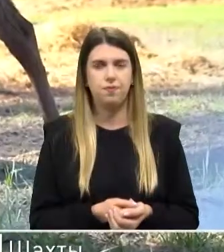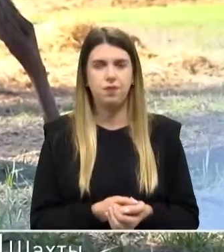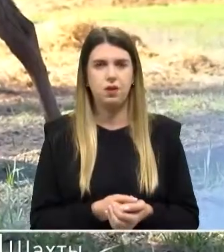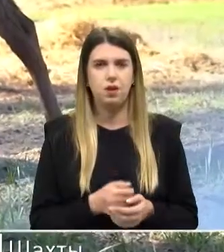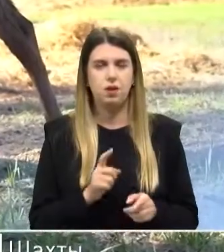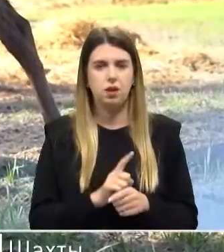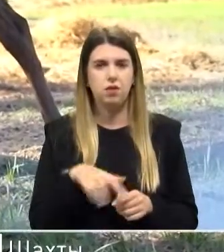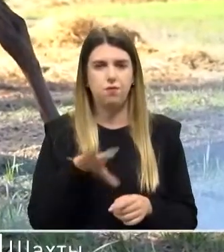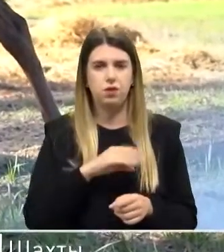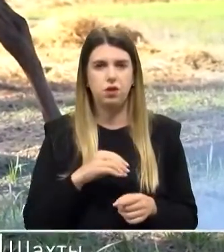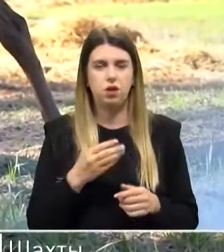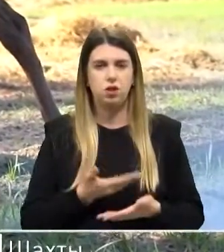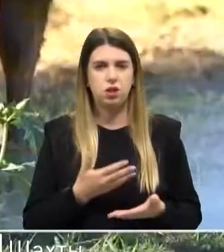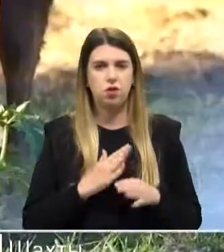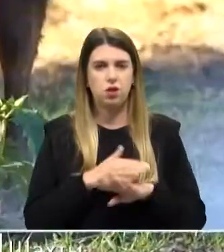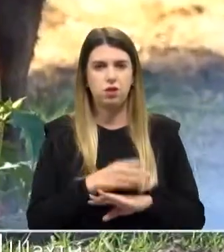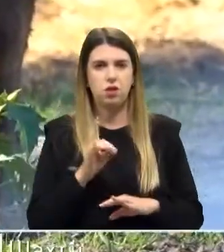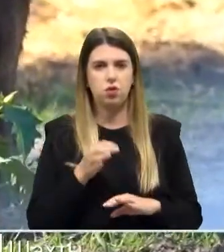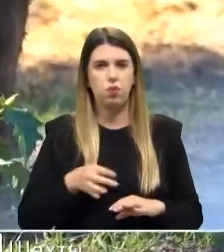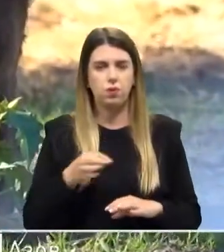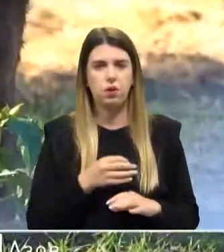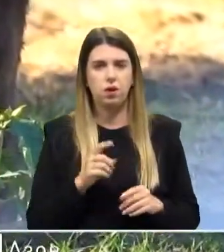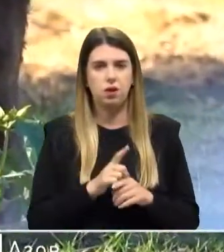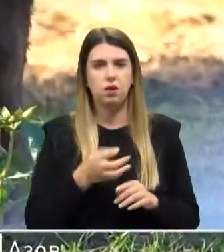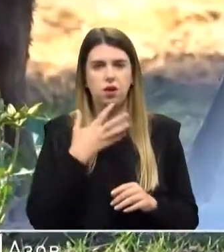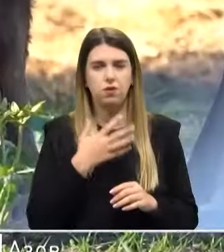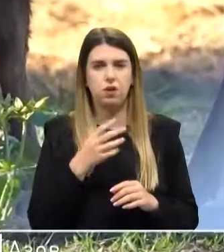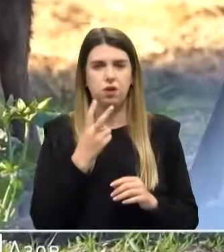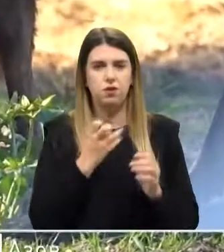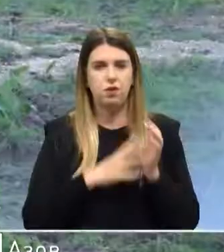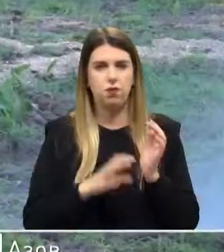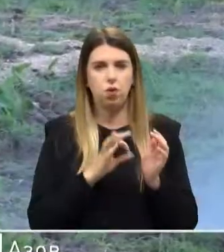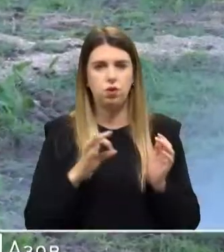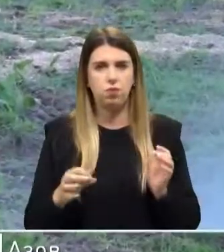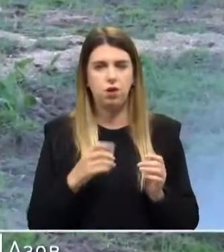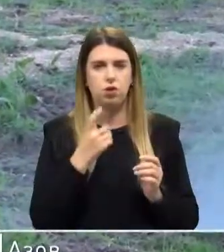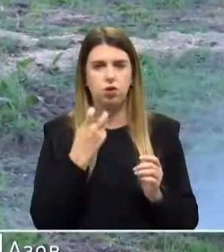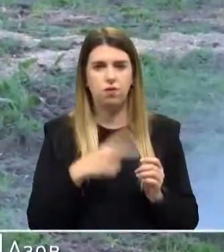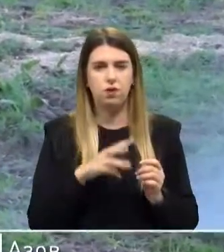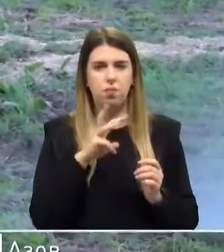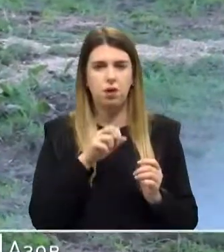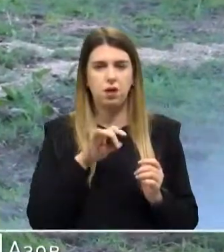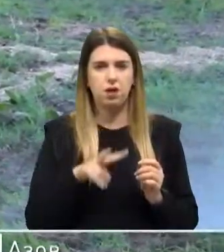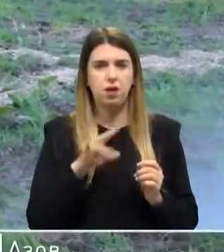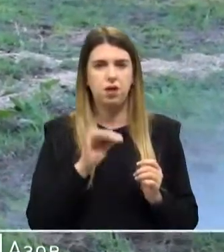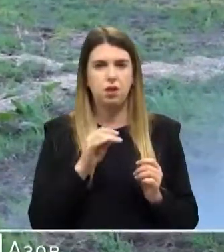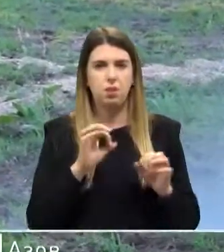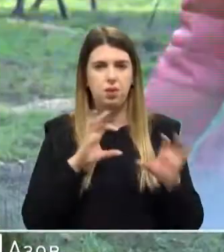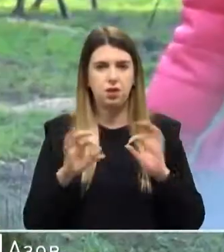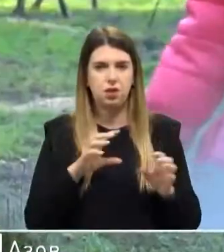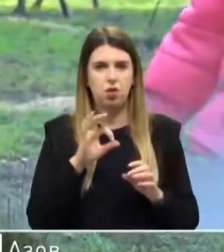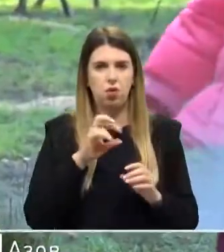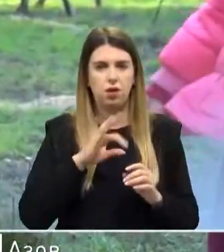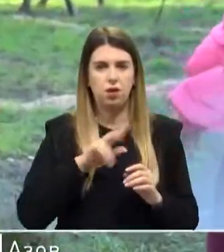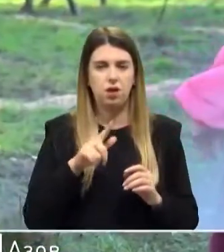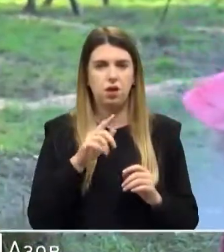Наглость беспредельна, но жителей и гостей Ростовской области привлекает. Тут 290 особей, 120 маралов, еще столько же пятнистых оленей и